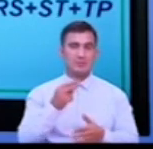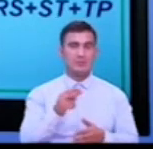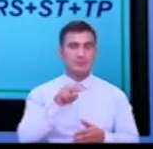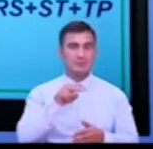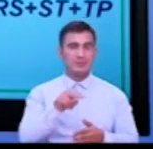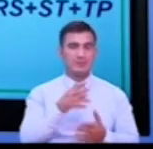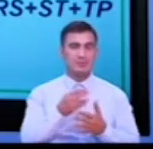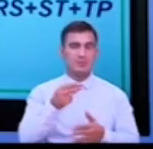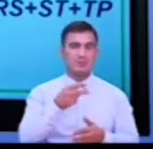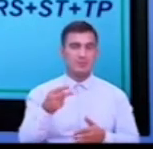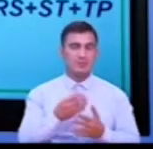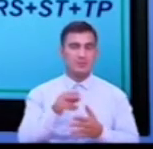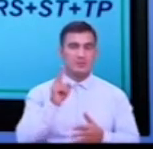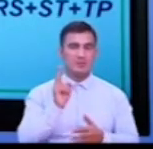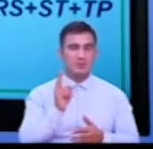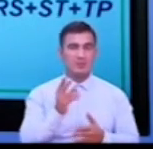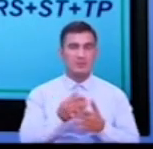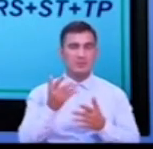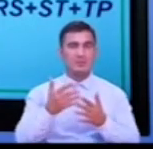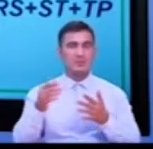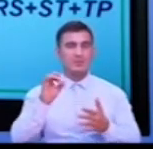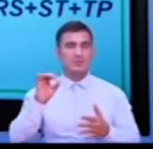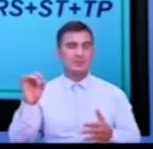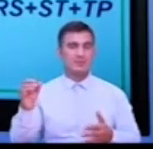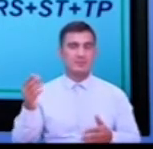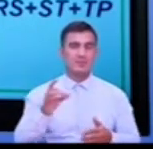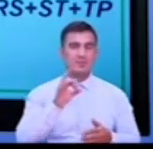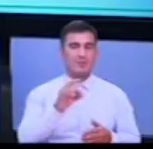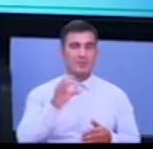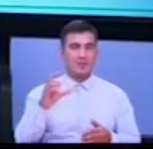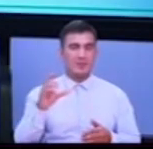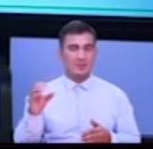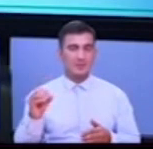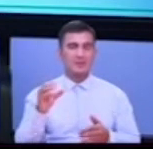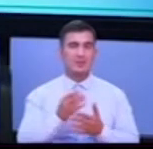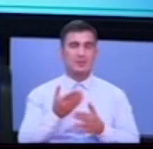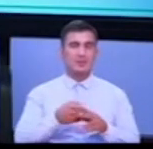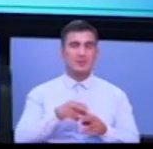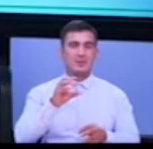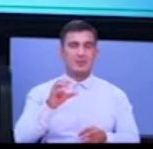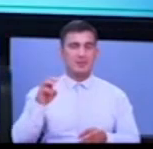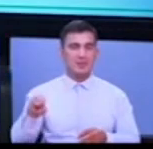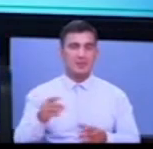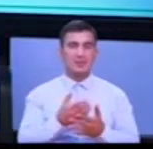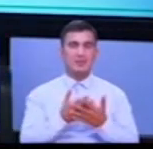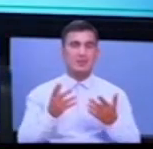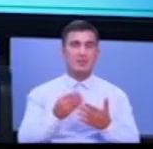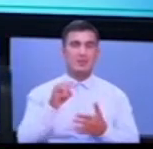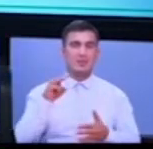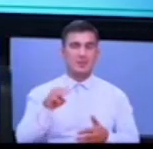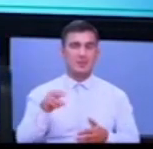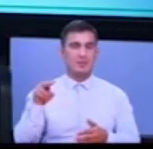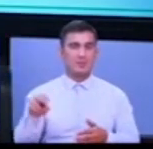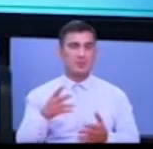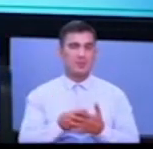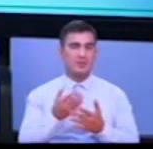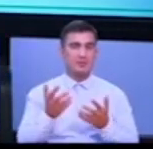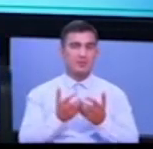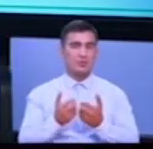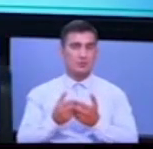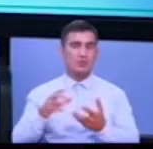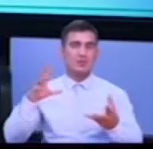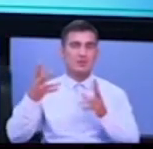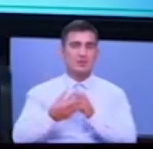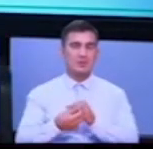barobar PQ qo'shib QR qo'shib RS qo'shib ST hamda qo'shib TP ekan.